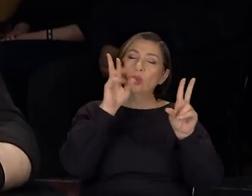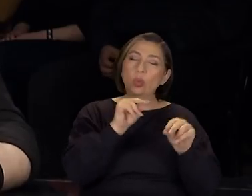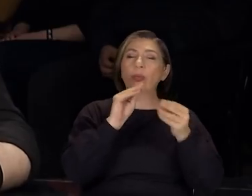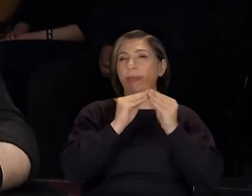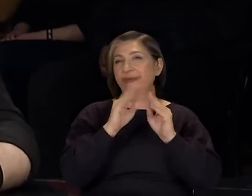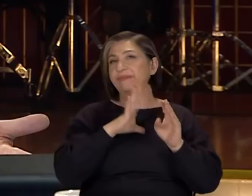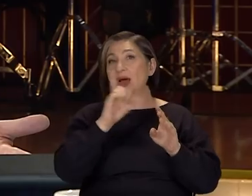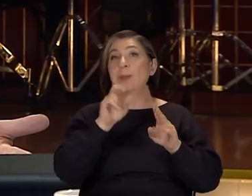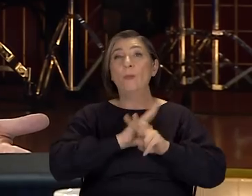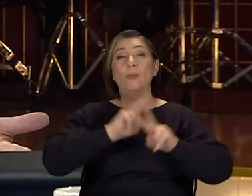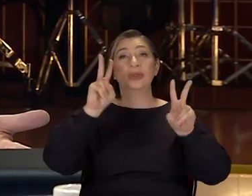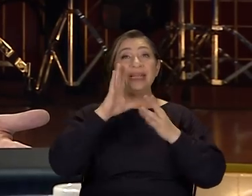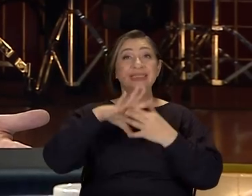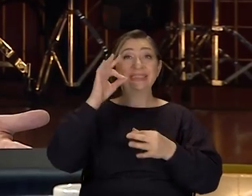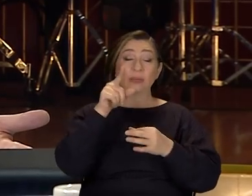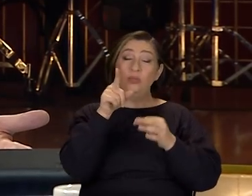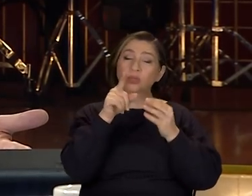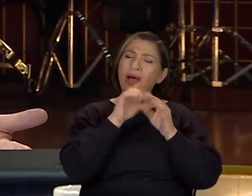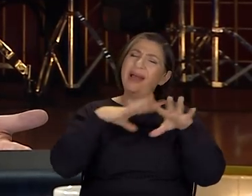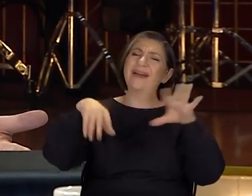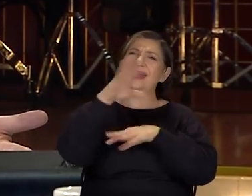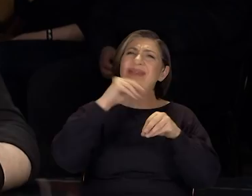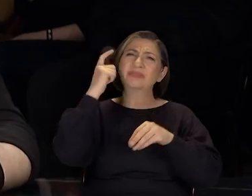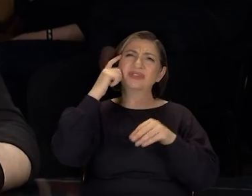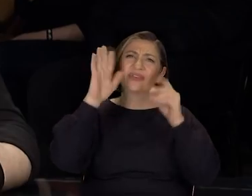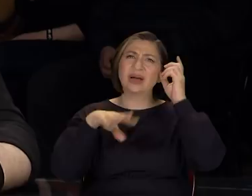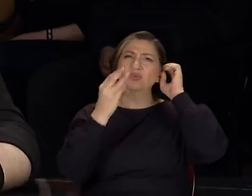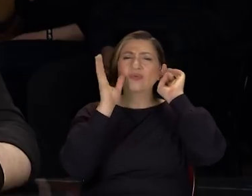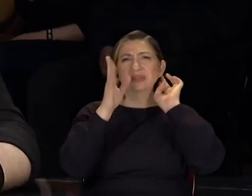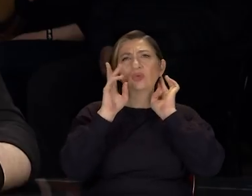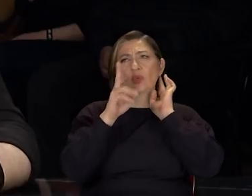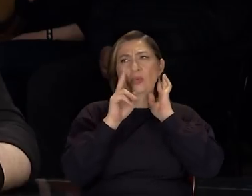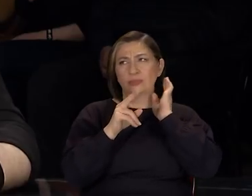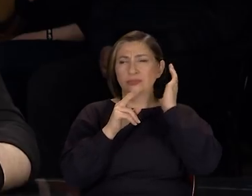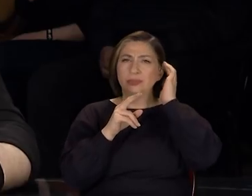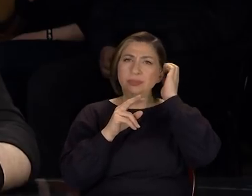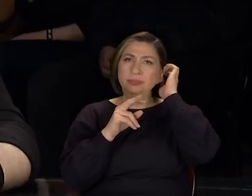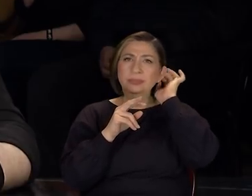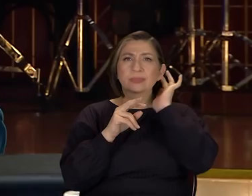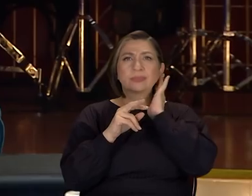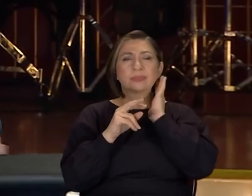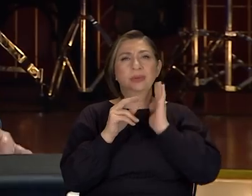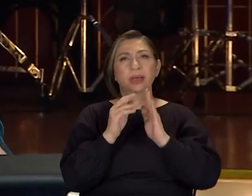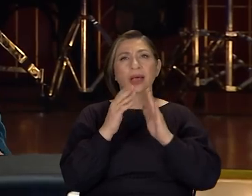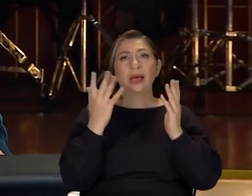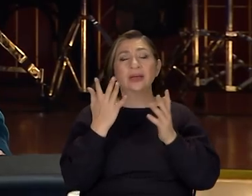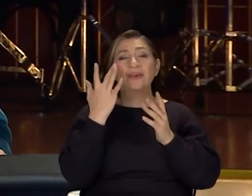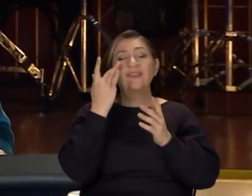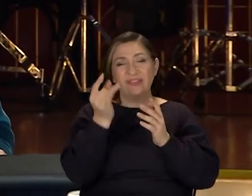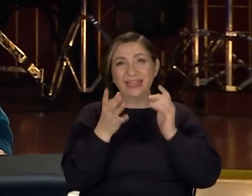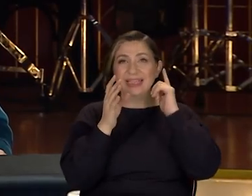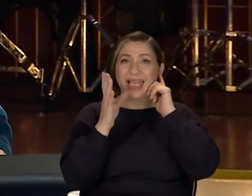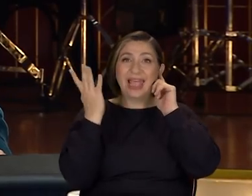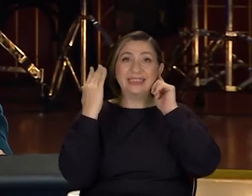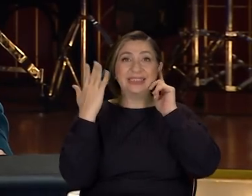durumunu. Hı-hı. Artık modern insanın başında bu uyku apnesi. Aynen. Çoğu kişide görüyorum. Var. Çoğu kişide görüyorum. Bir de artık fark ettik şimdi